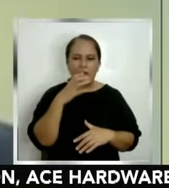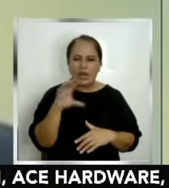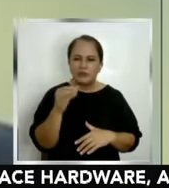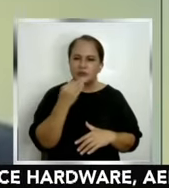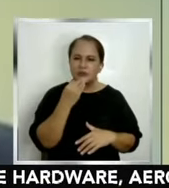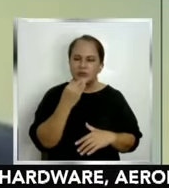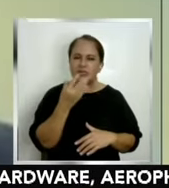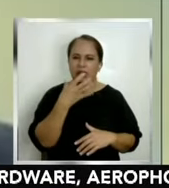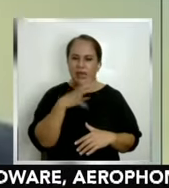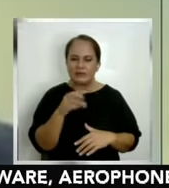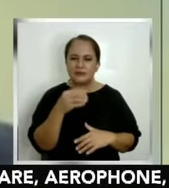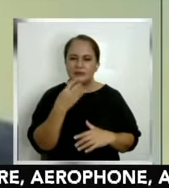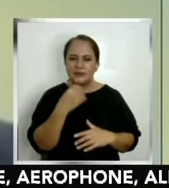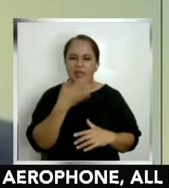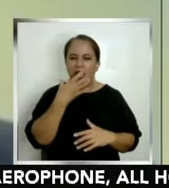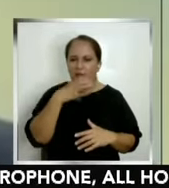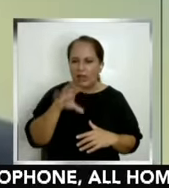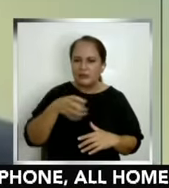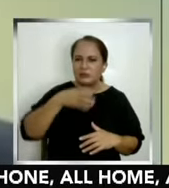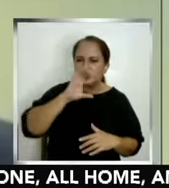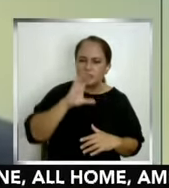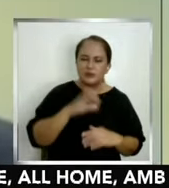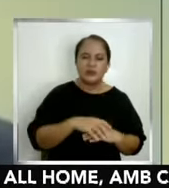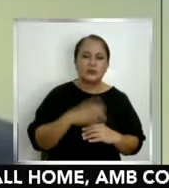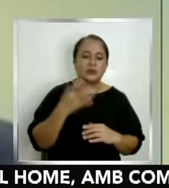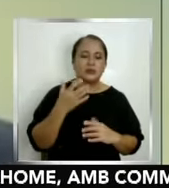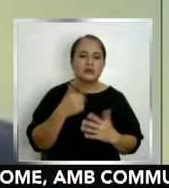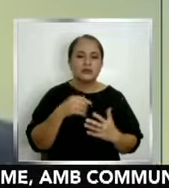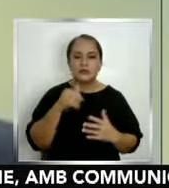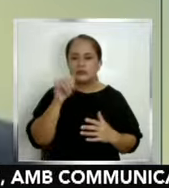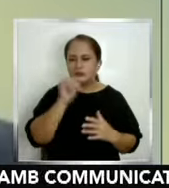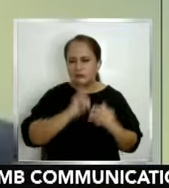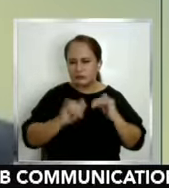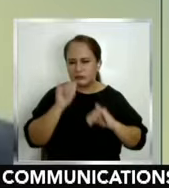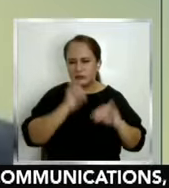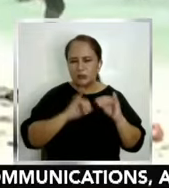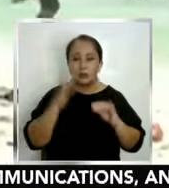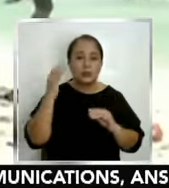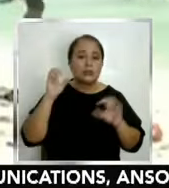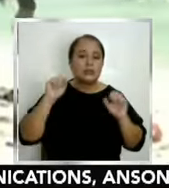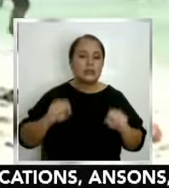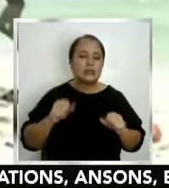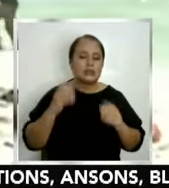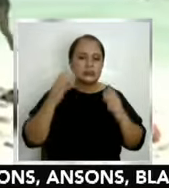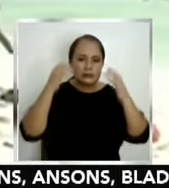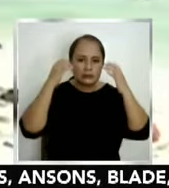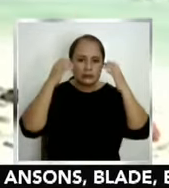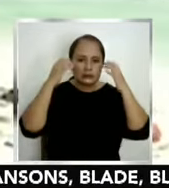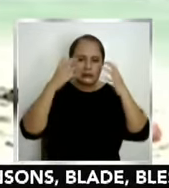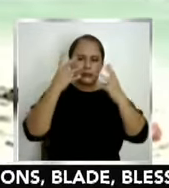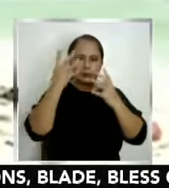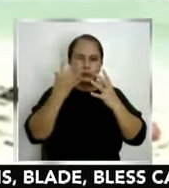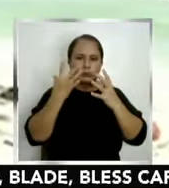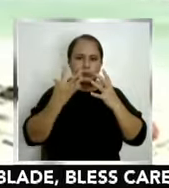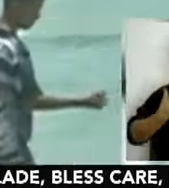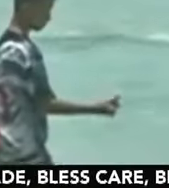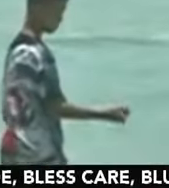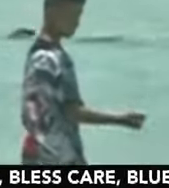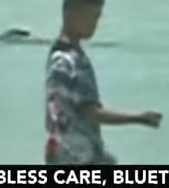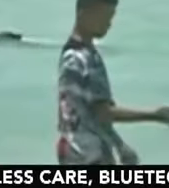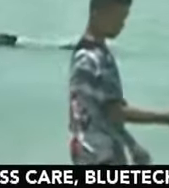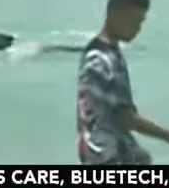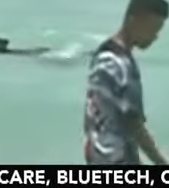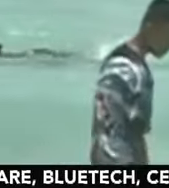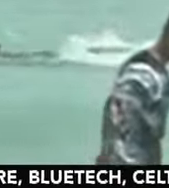hot drinks, no? And of course, alcohol, because alcohol causes dehydration. Para sa GMA Integrated News, Chino